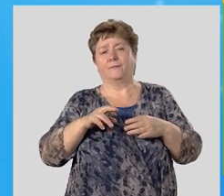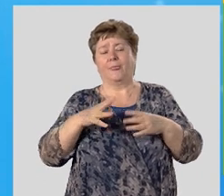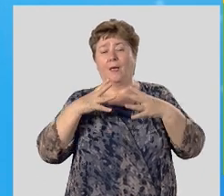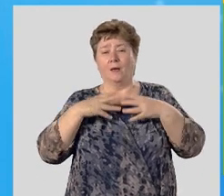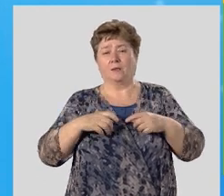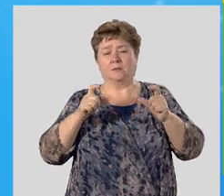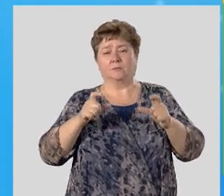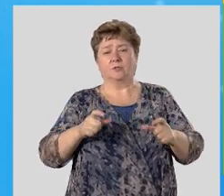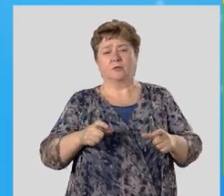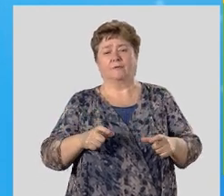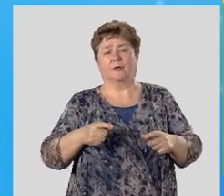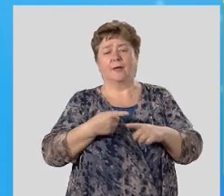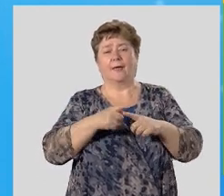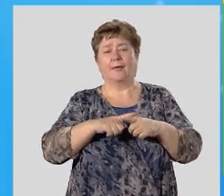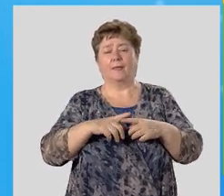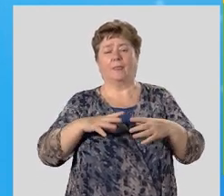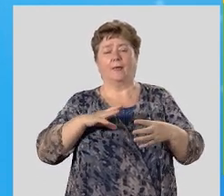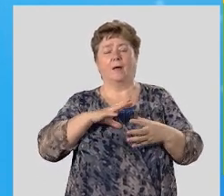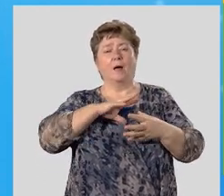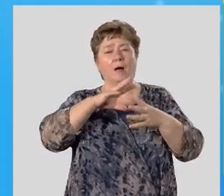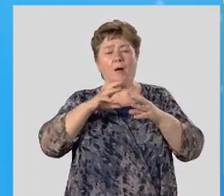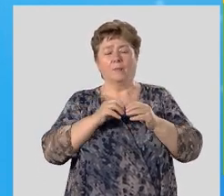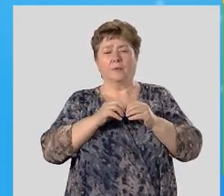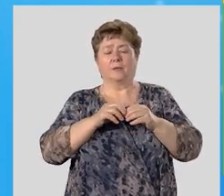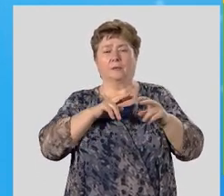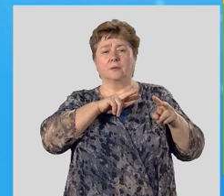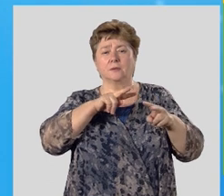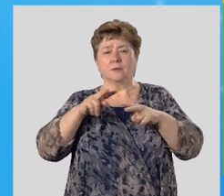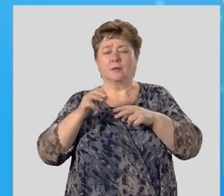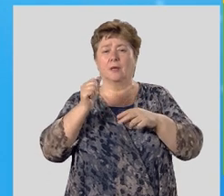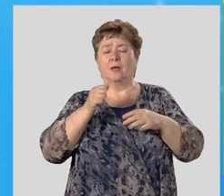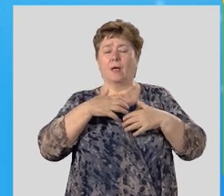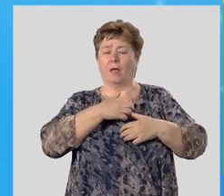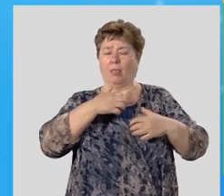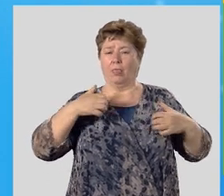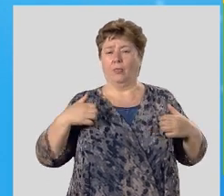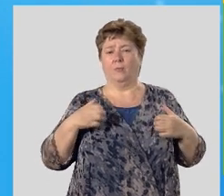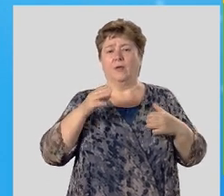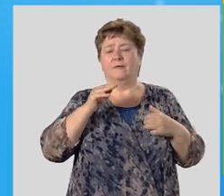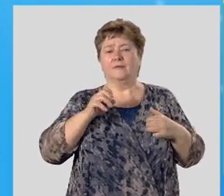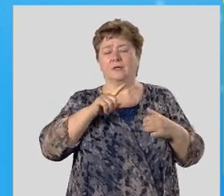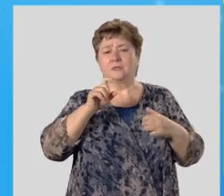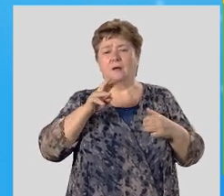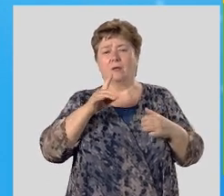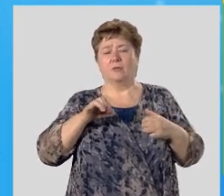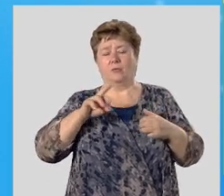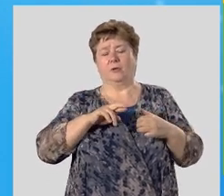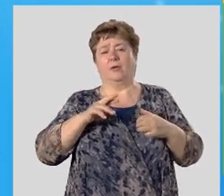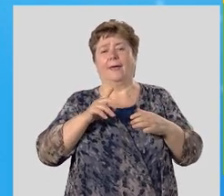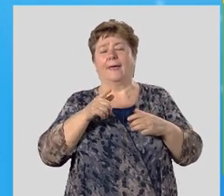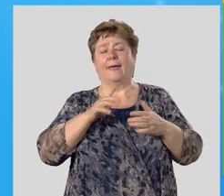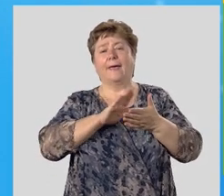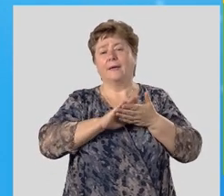Организм человека – это объект исследования анатомии, физиологии и